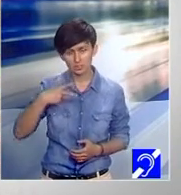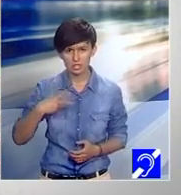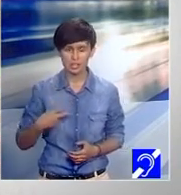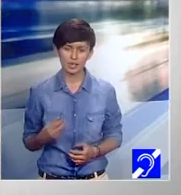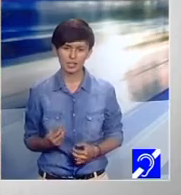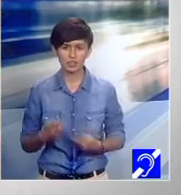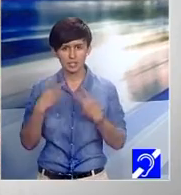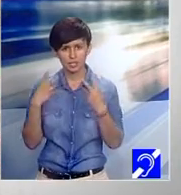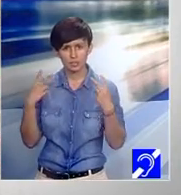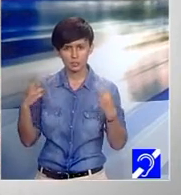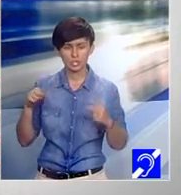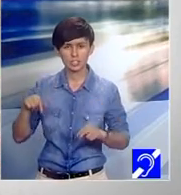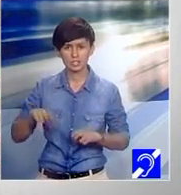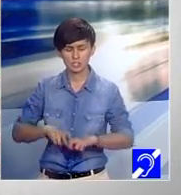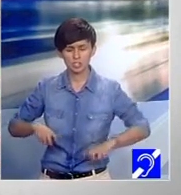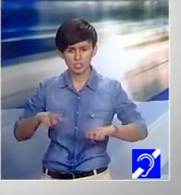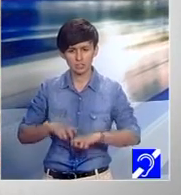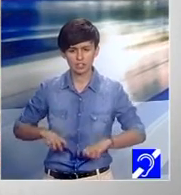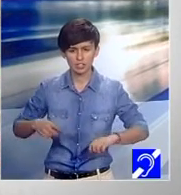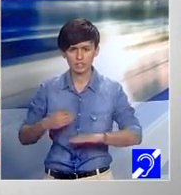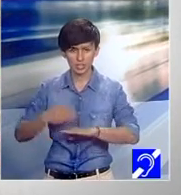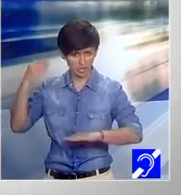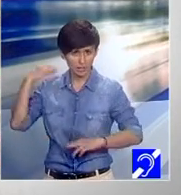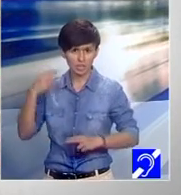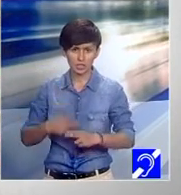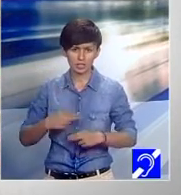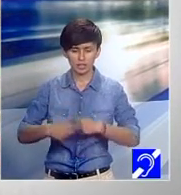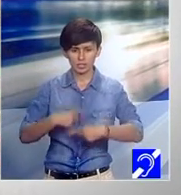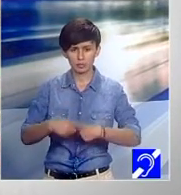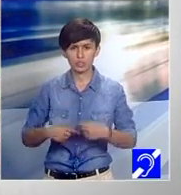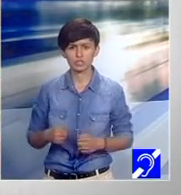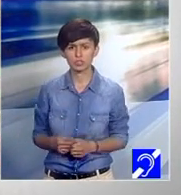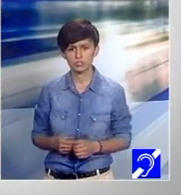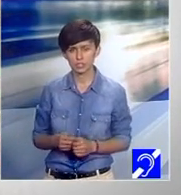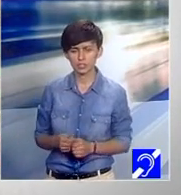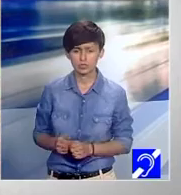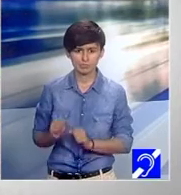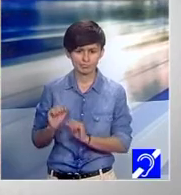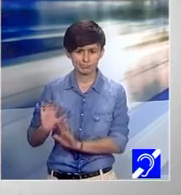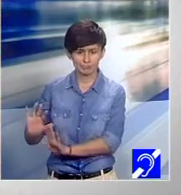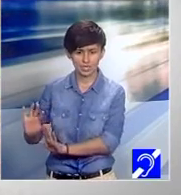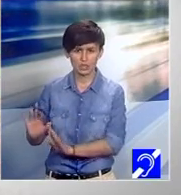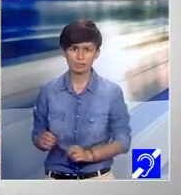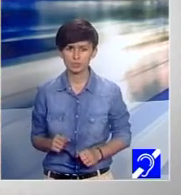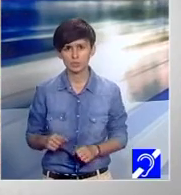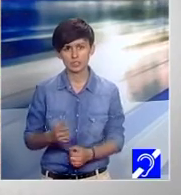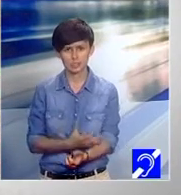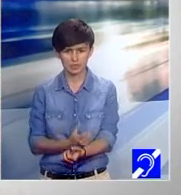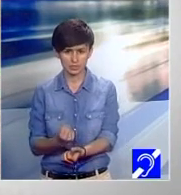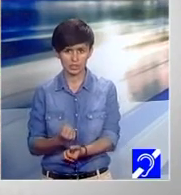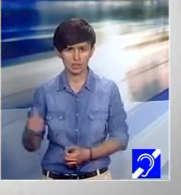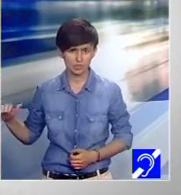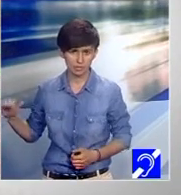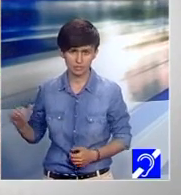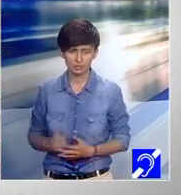nu înțeleg importanța acestui screening și refuză să îi se recolteze copilului proba respectivă. Sunt situații în care